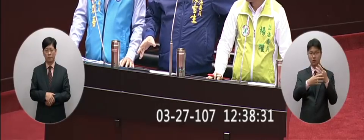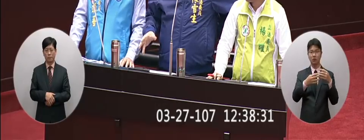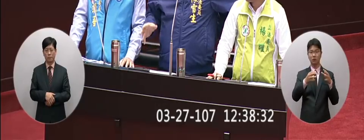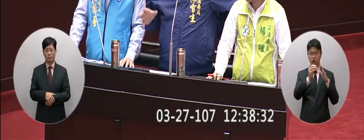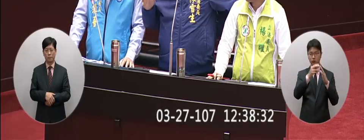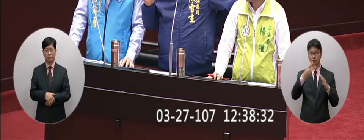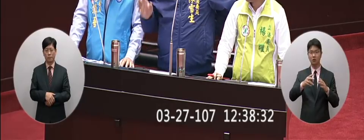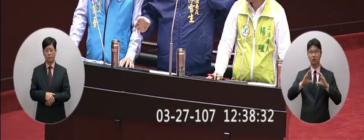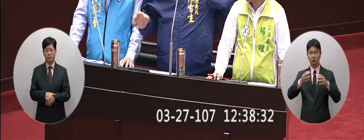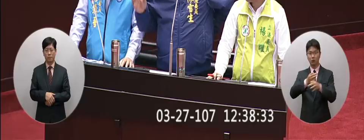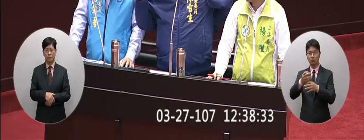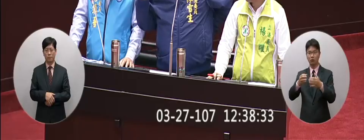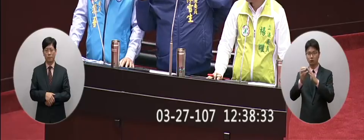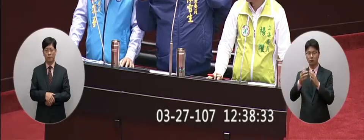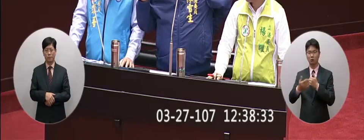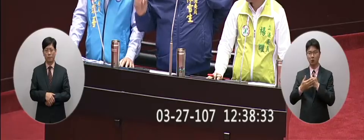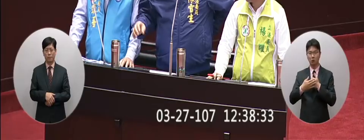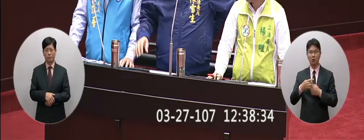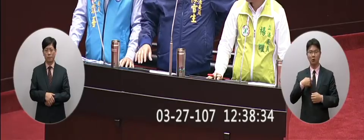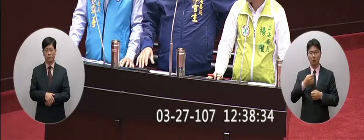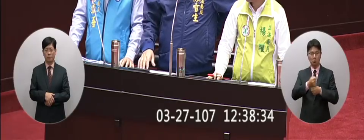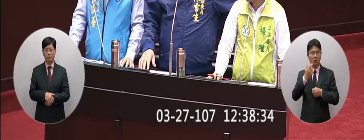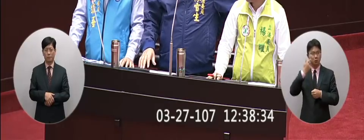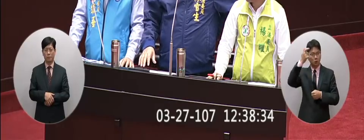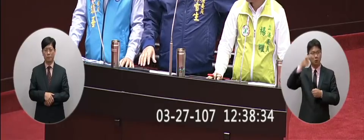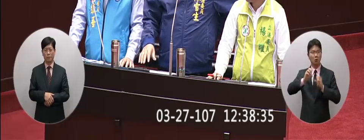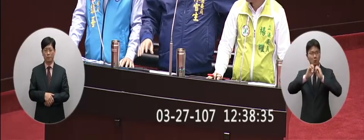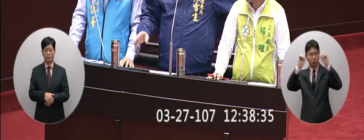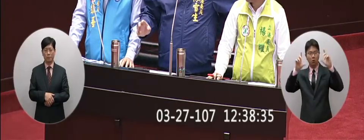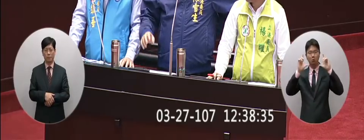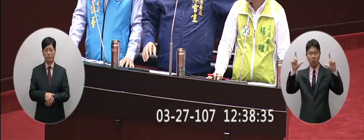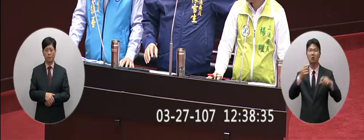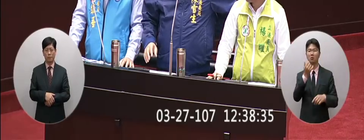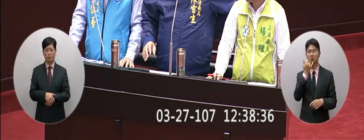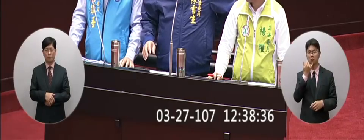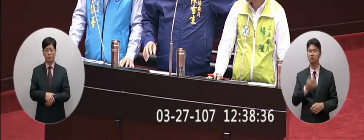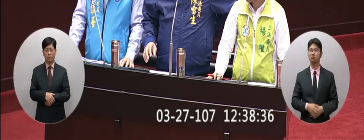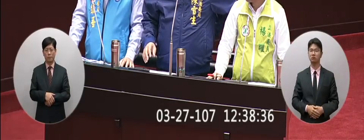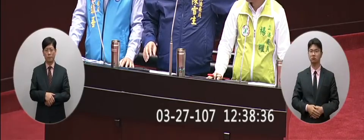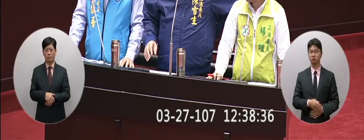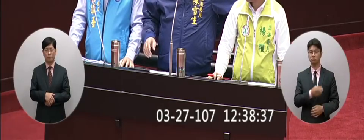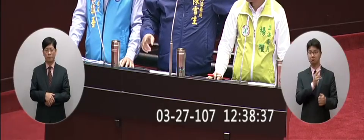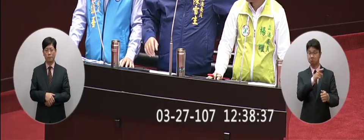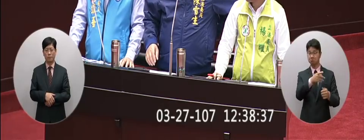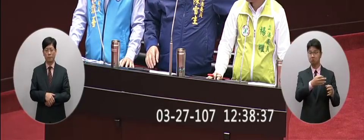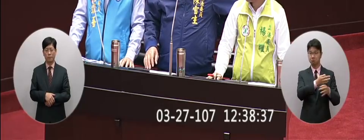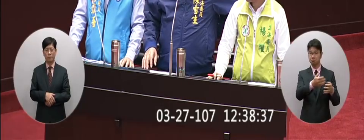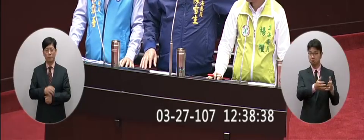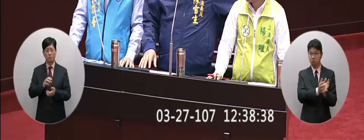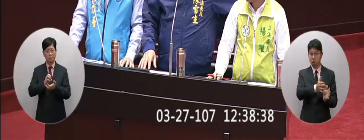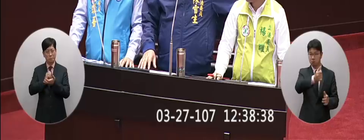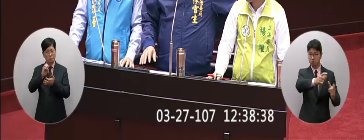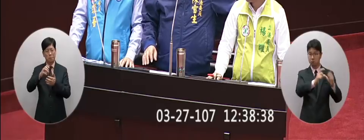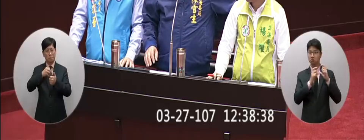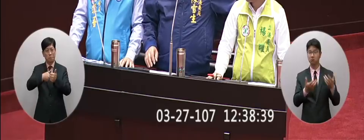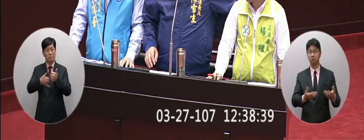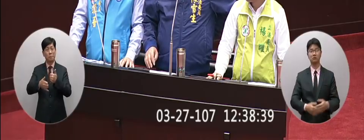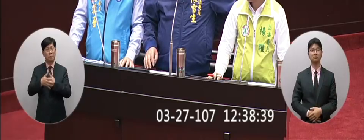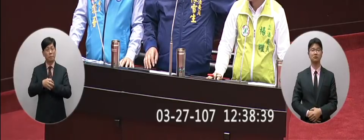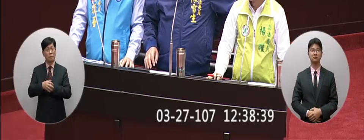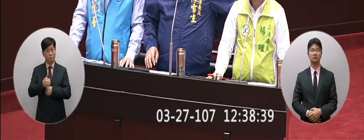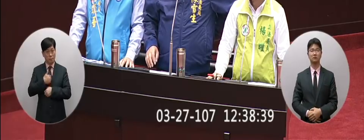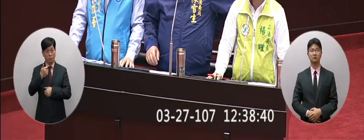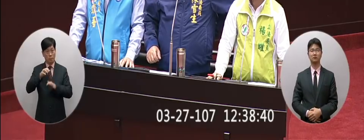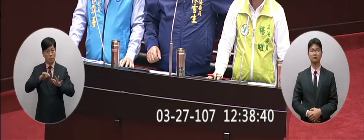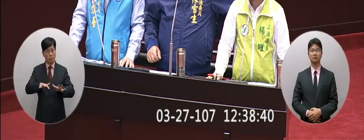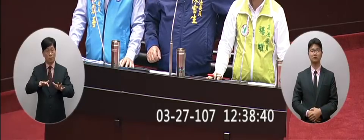局，帮我们马祖地区产业能够发扬光大。这个是不是请经济部部长很简单回答？ 好，跟委员回应一下。可以说